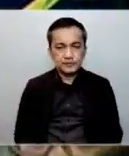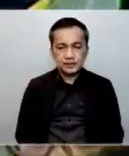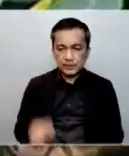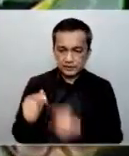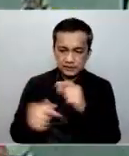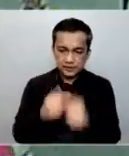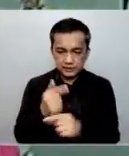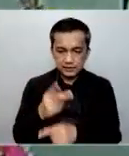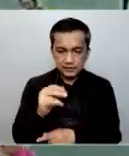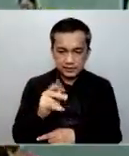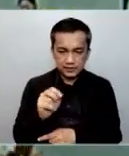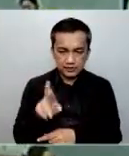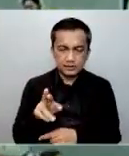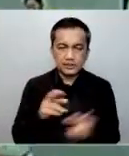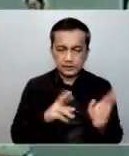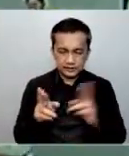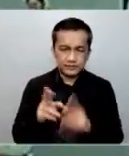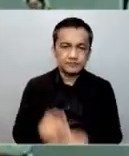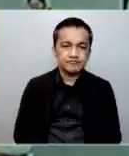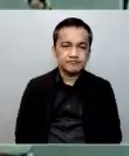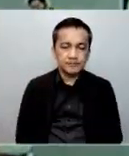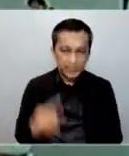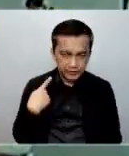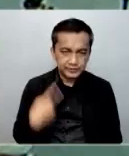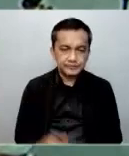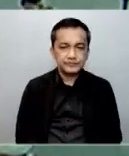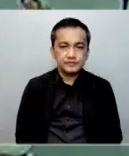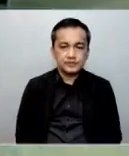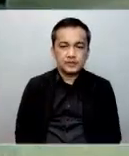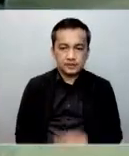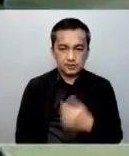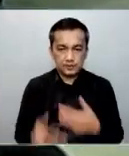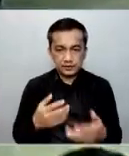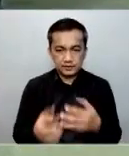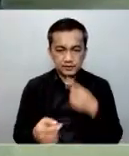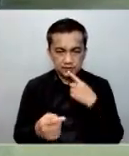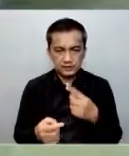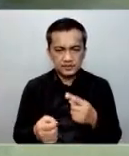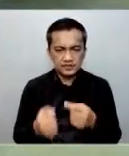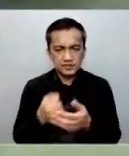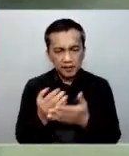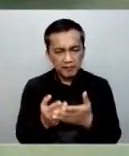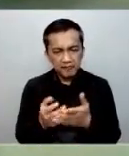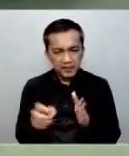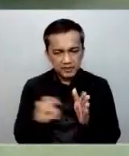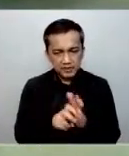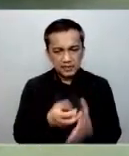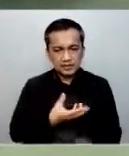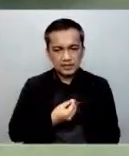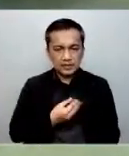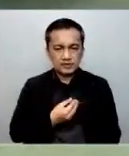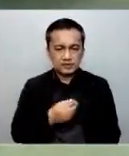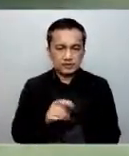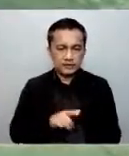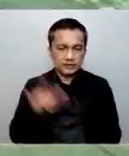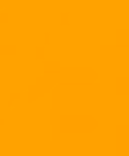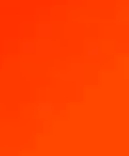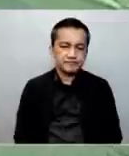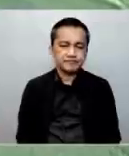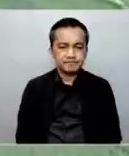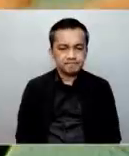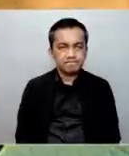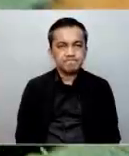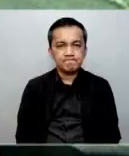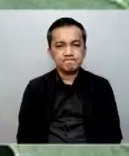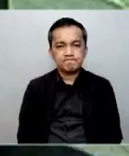sa paliparan. Sa kabila ng pagtitiyak na yan, may ilang pasahero pa ring nangangamba para sa kanilang mga biyahe.